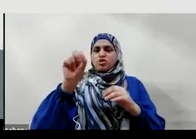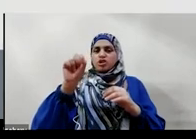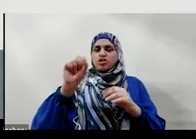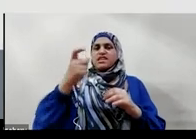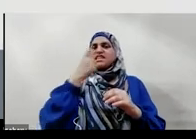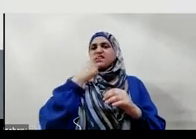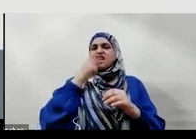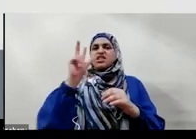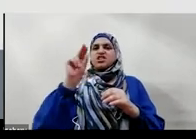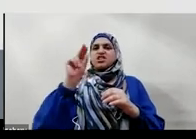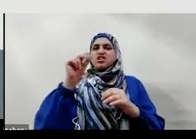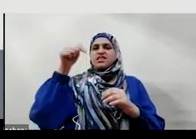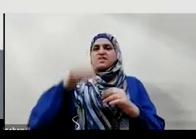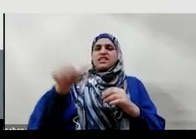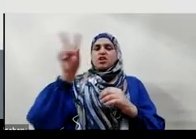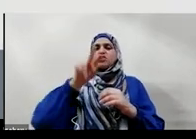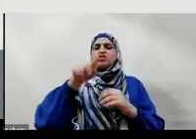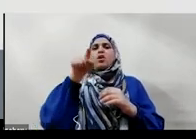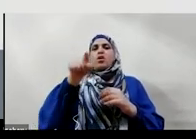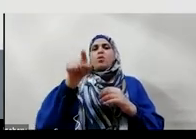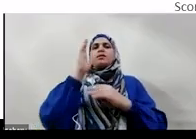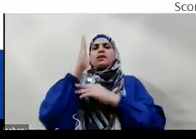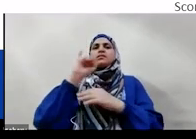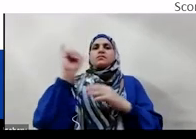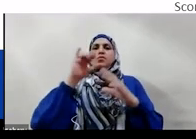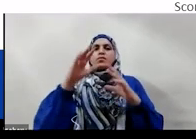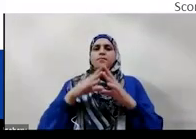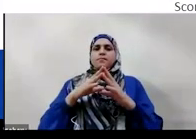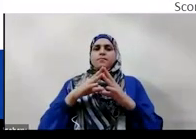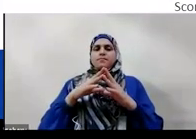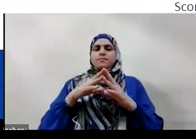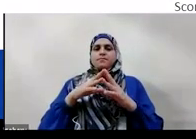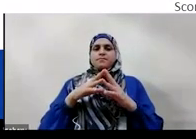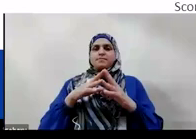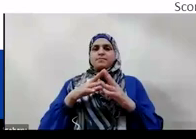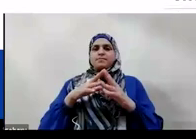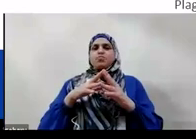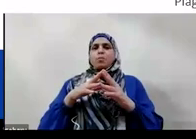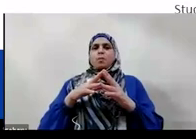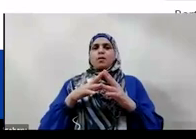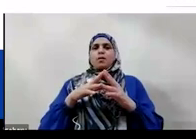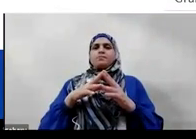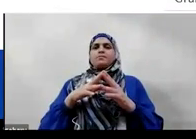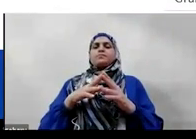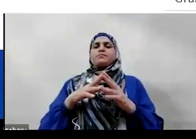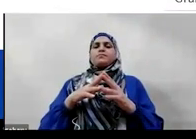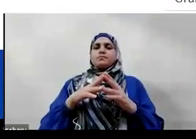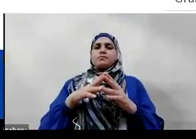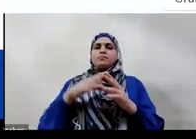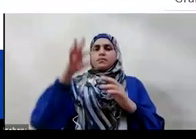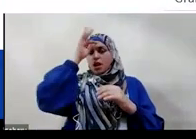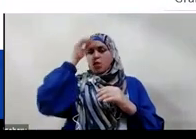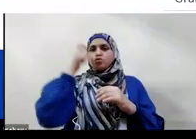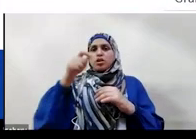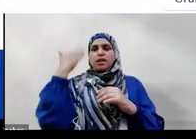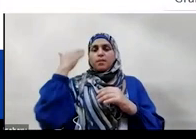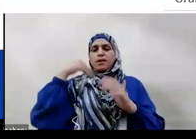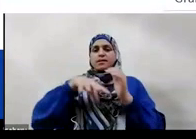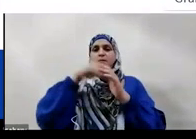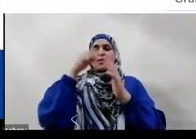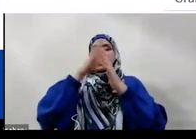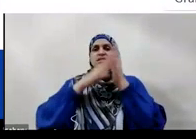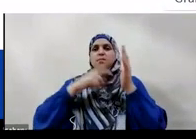بقدم عليها هي 25-26. لو حد قبل كده كان عامل applications في السنين اللي